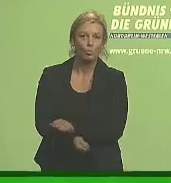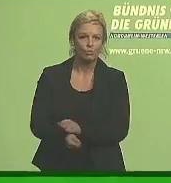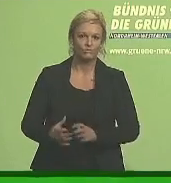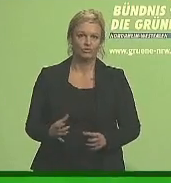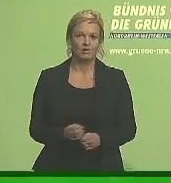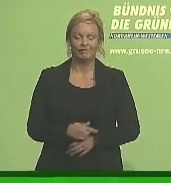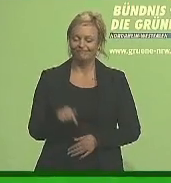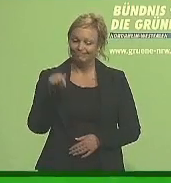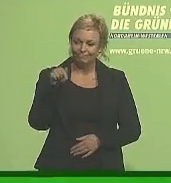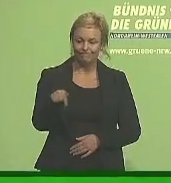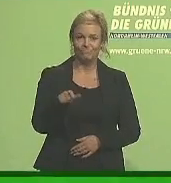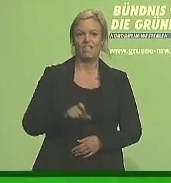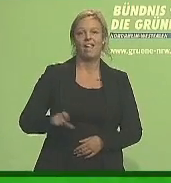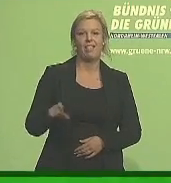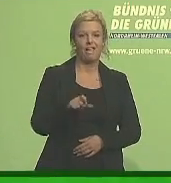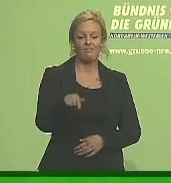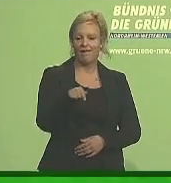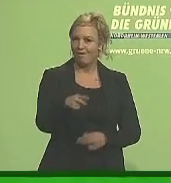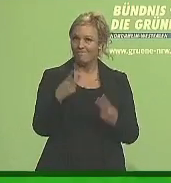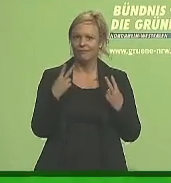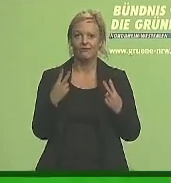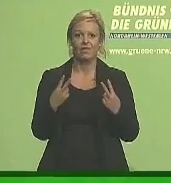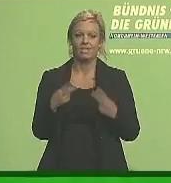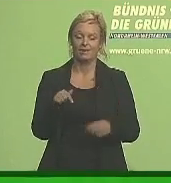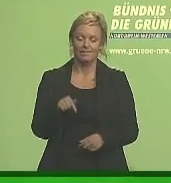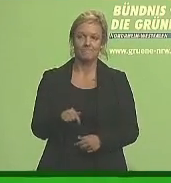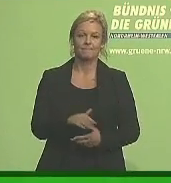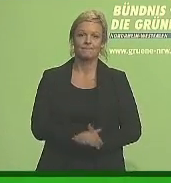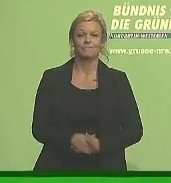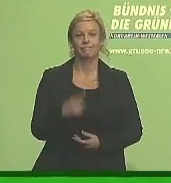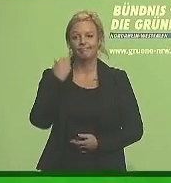ist der Ort, wo die Musik spielt, liebe Freundinnen und Freunde.